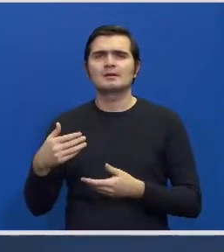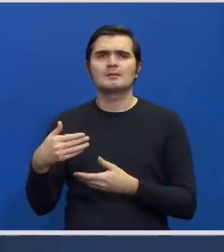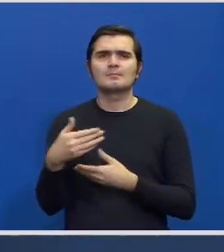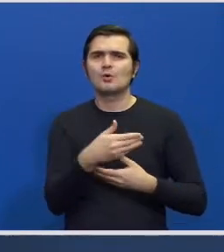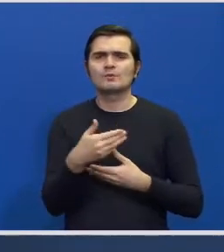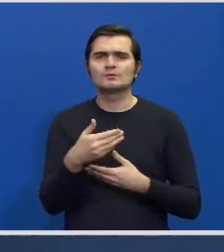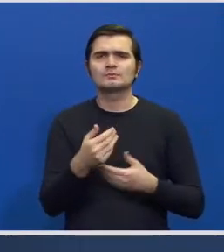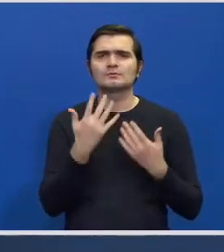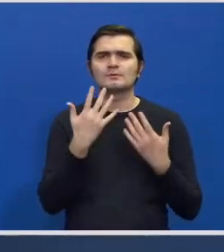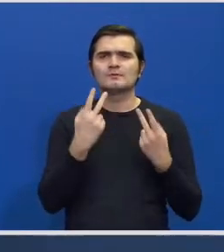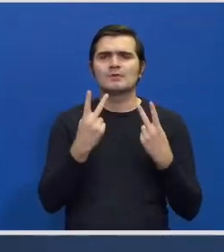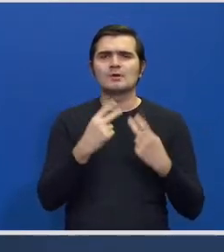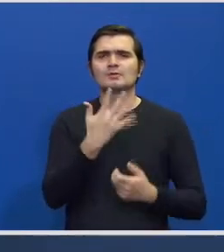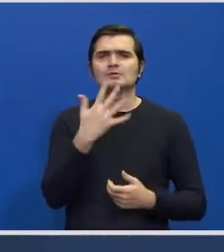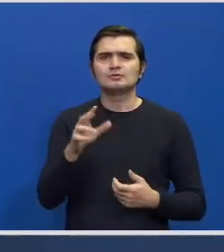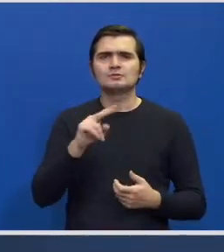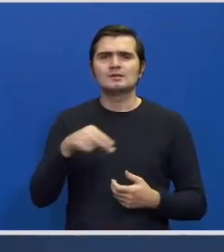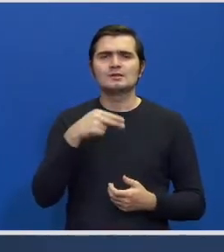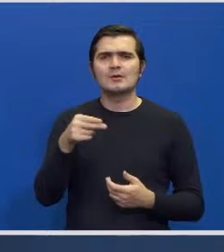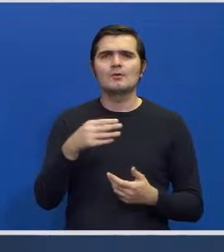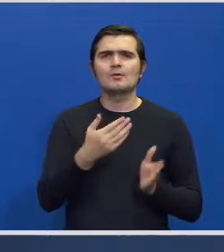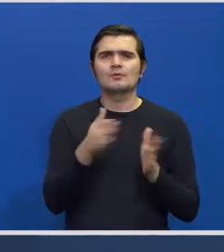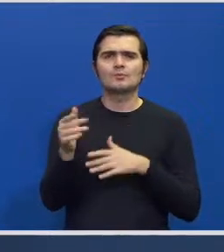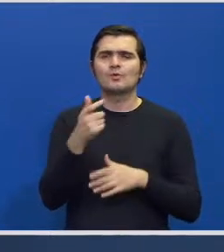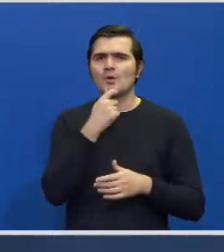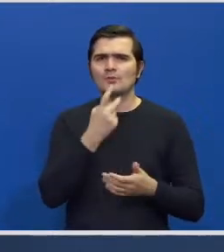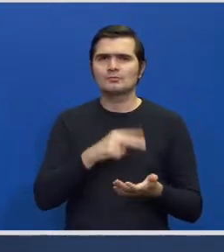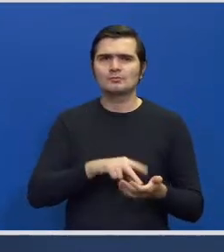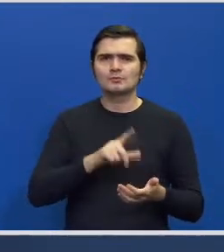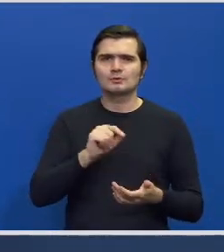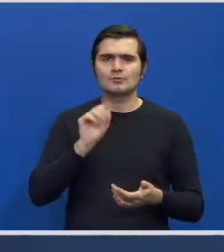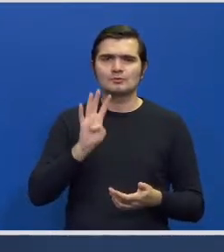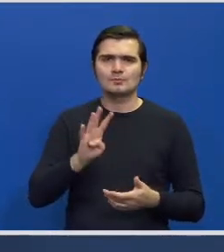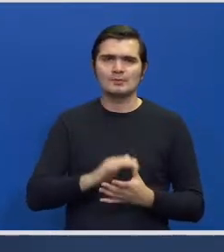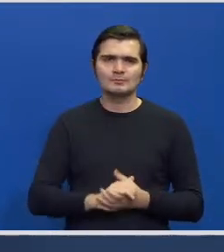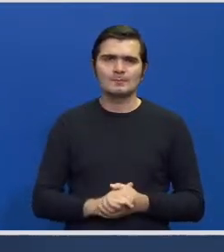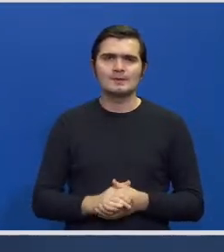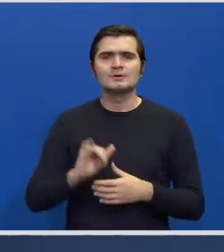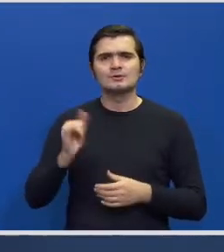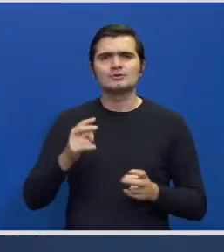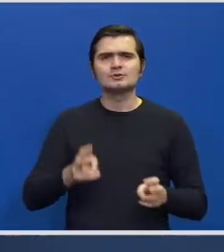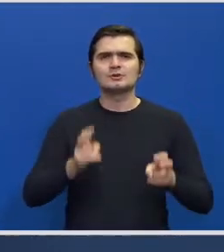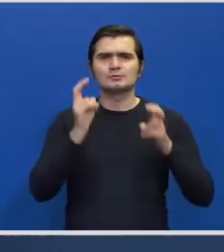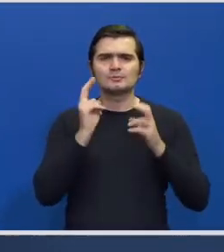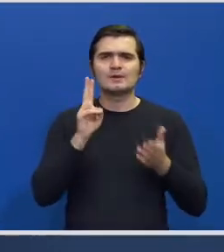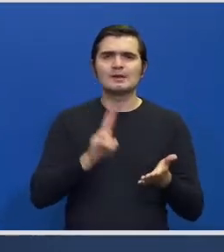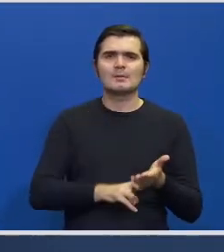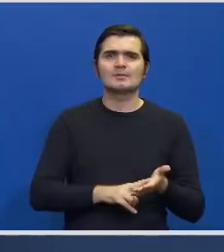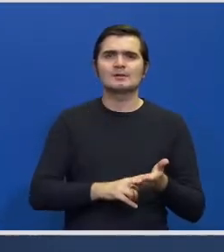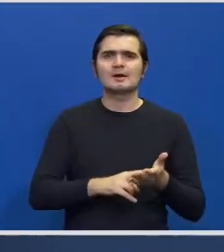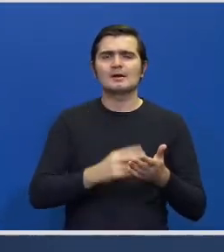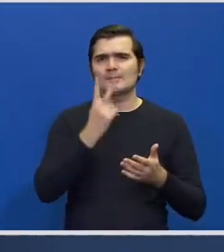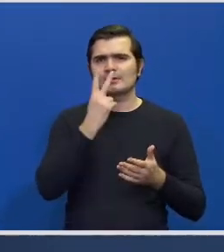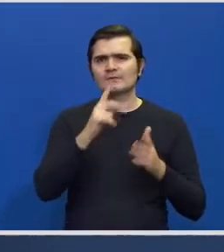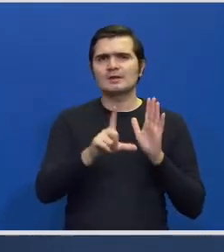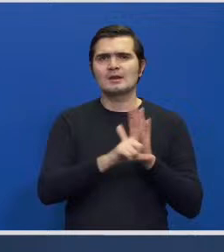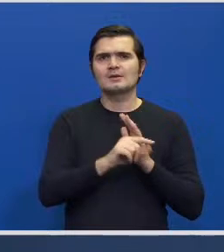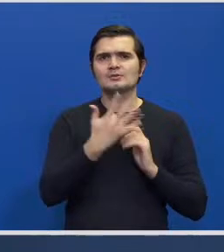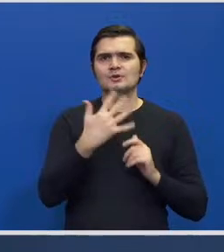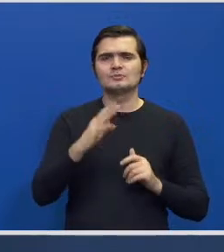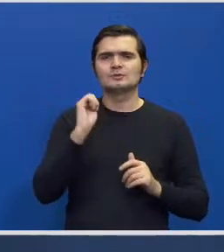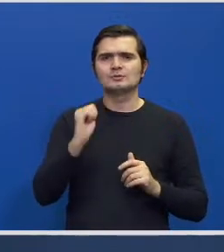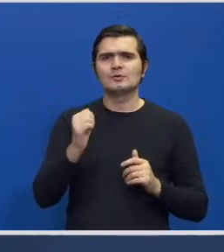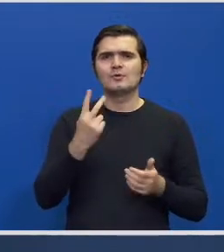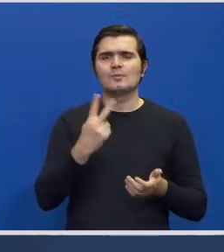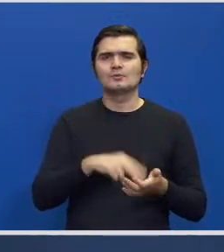fiecărui nou-născut în valoare de 500 de euro, începând cu anul 2024. Suspendarea aplicării